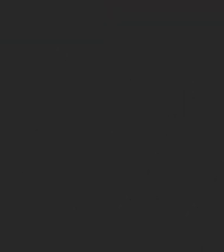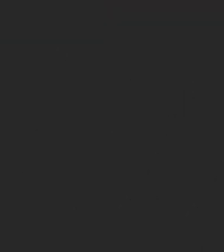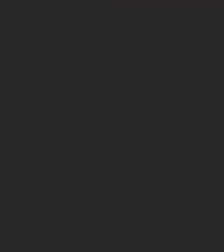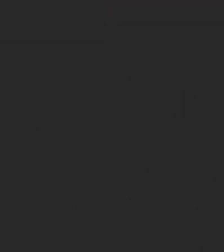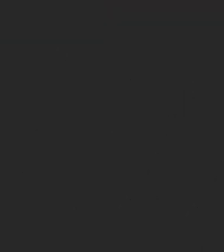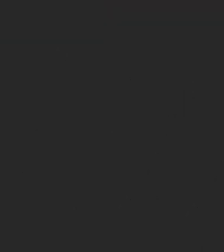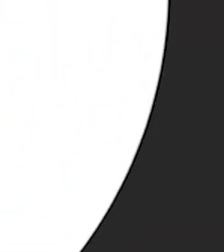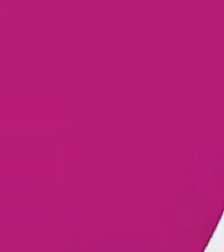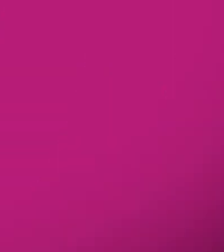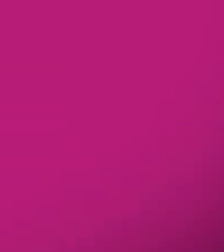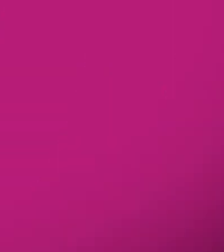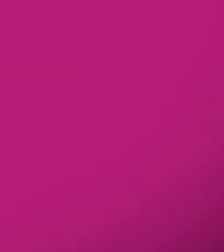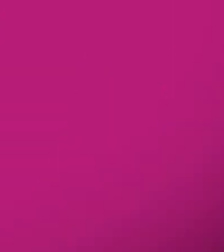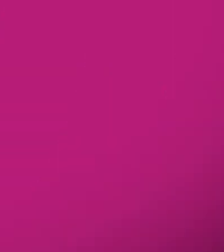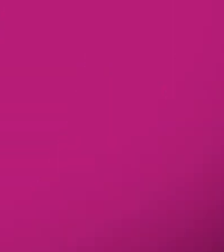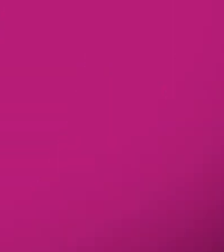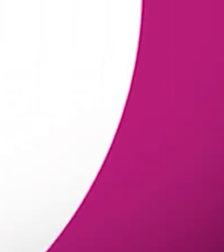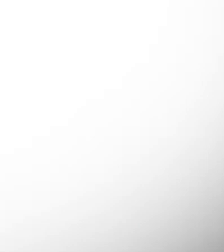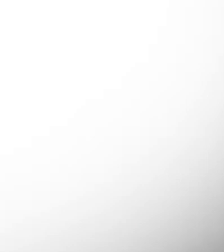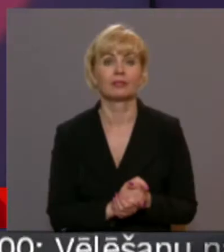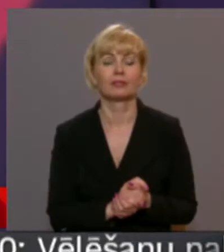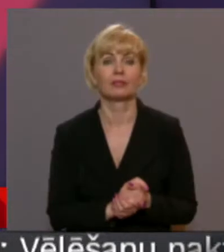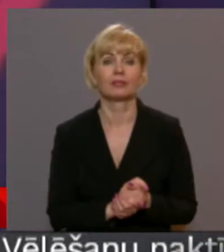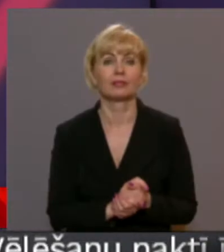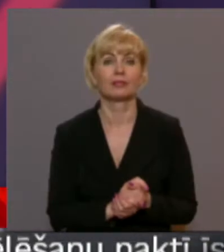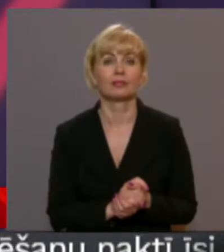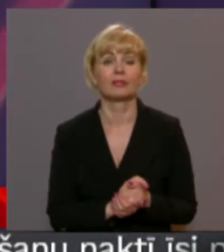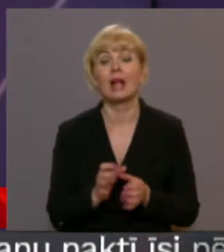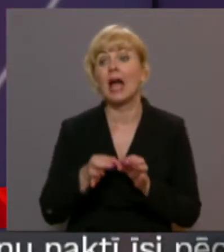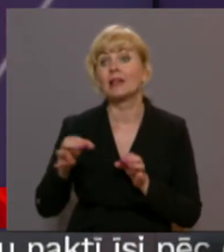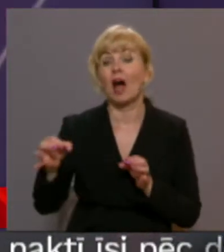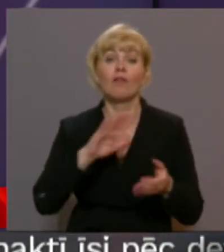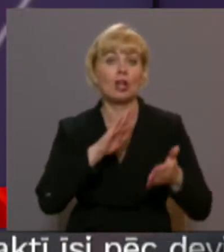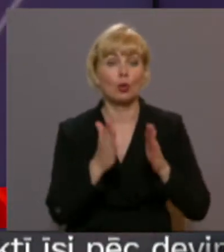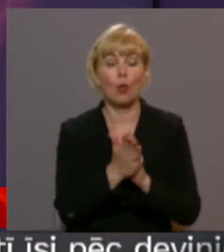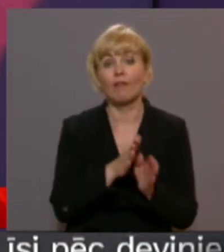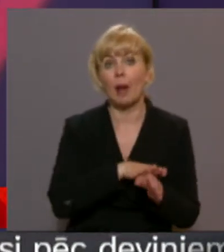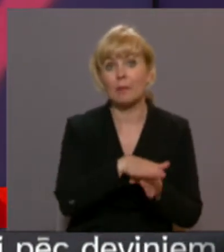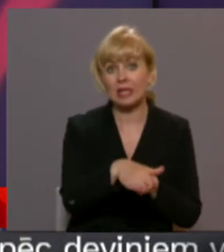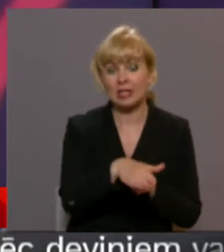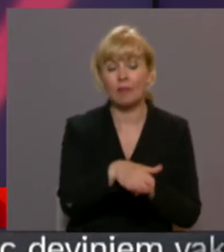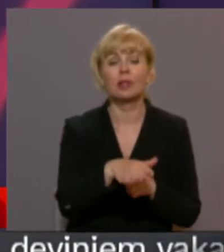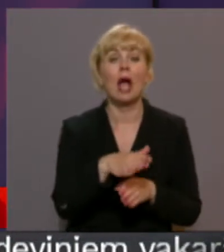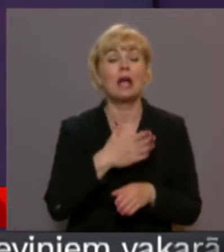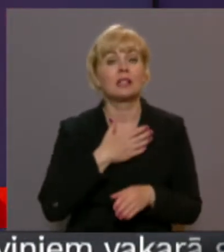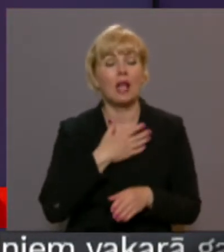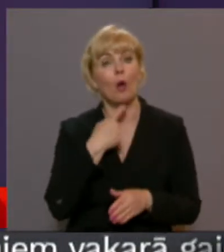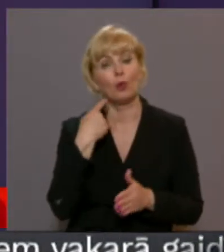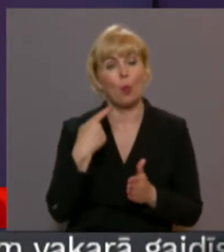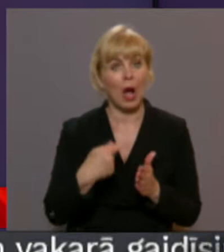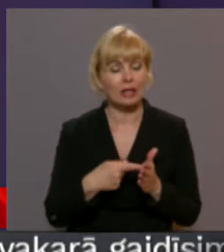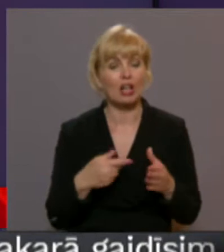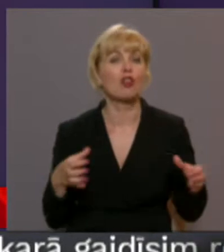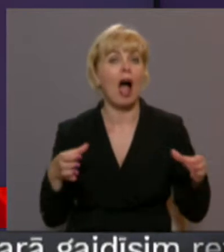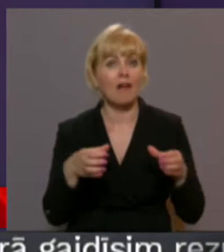Re! Viss ēters ir te! Novadu reformas īstenotāji bija sev noteikuši apvienošanās